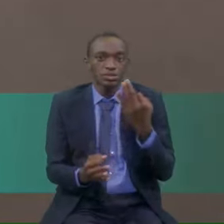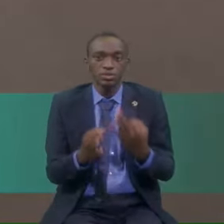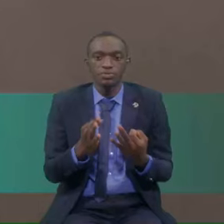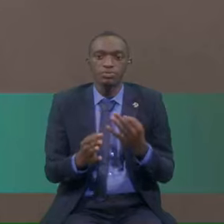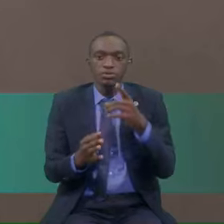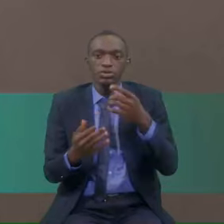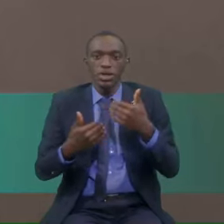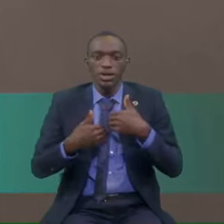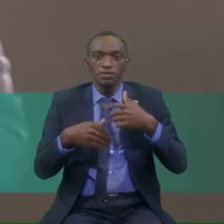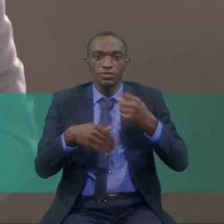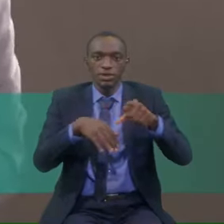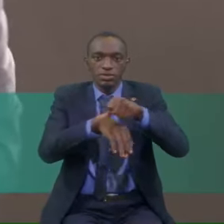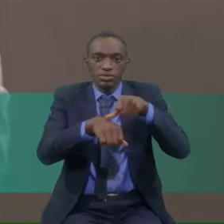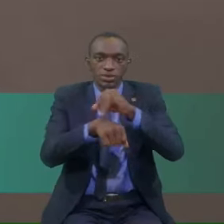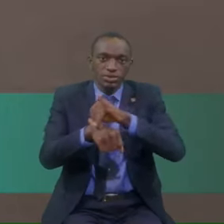Premièrement, nous avons